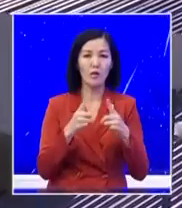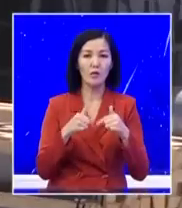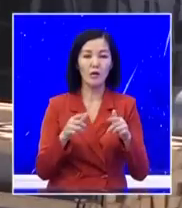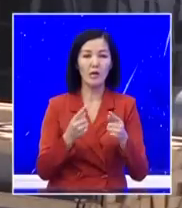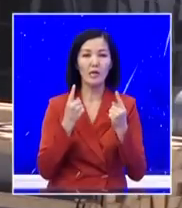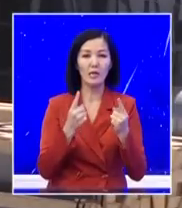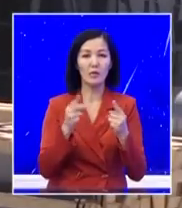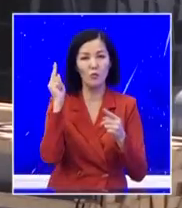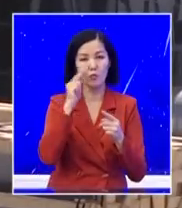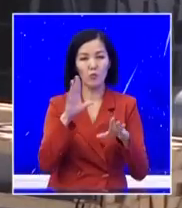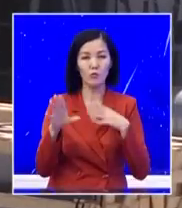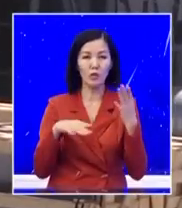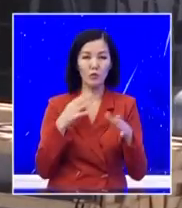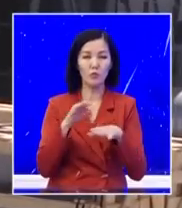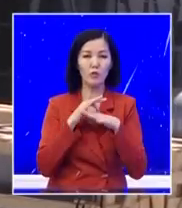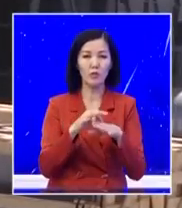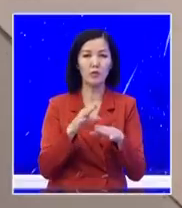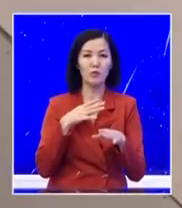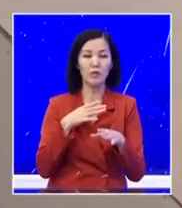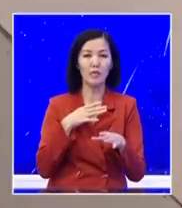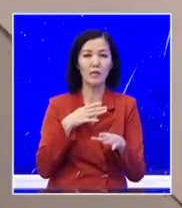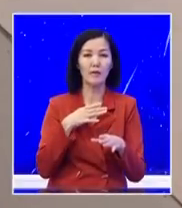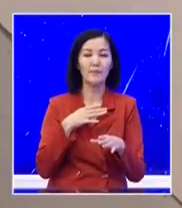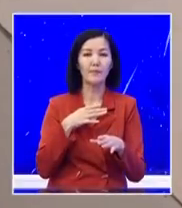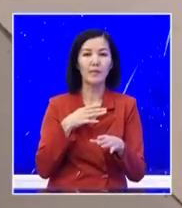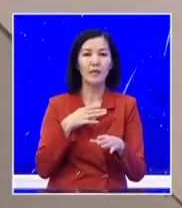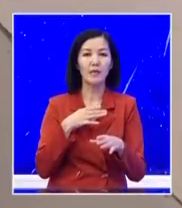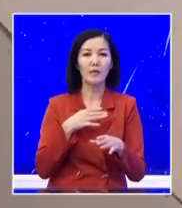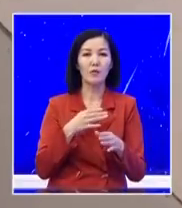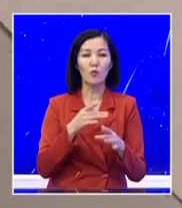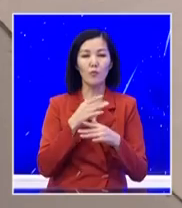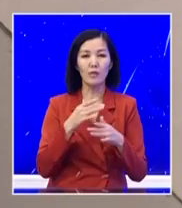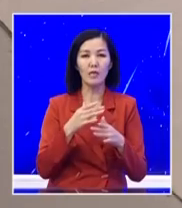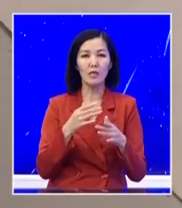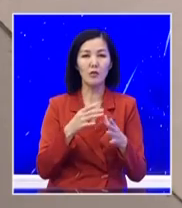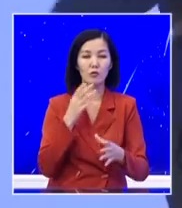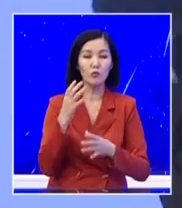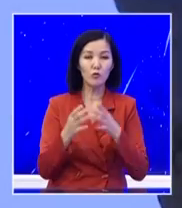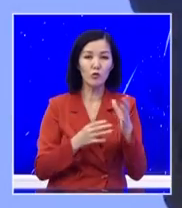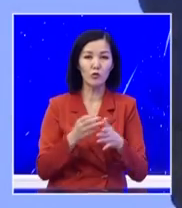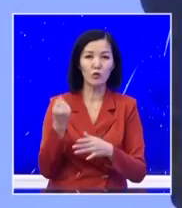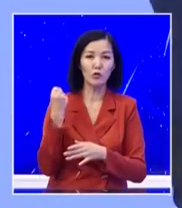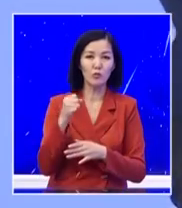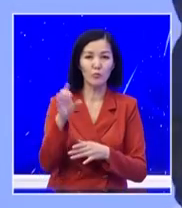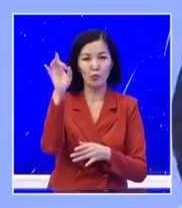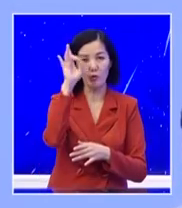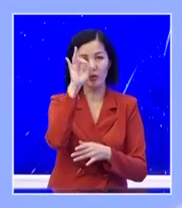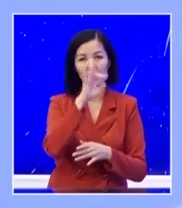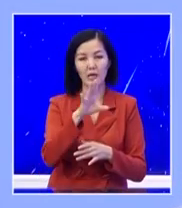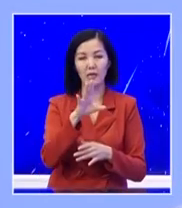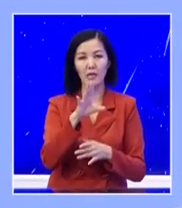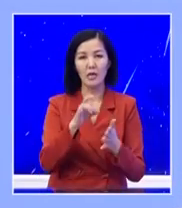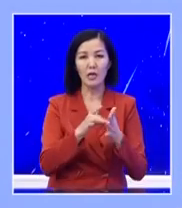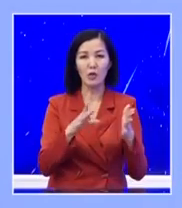ірі оқу-жаттығу жиындары өтеді. Сарапшылар бұл нысаннан әлі көптеген дүниежүзі чемпиондары мен әлем рекорд